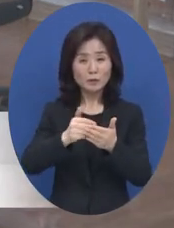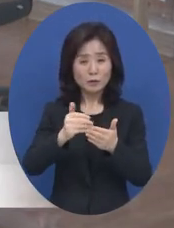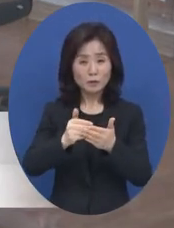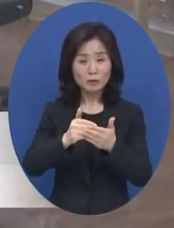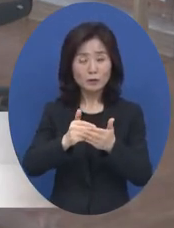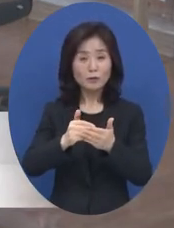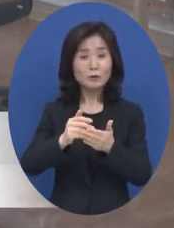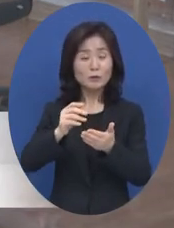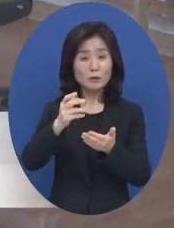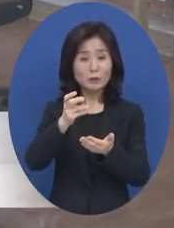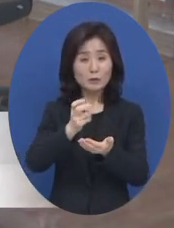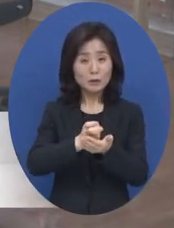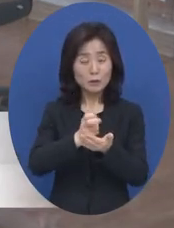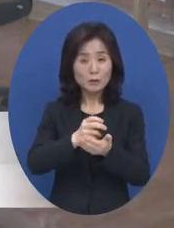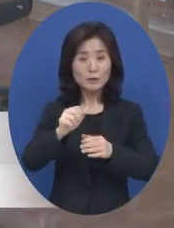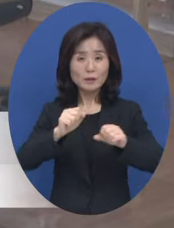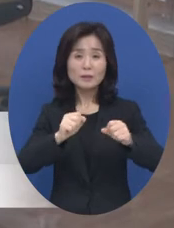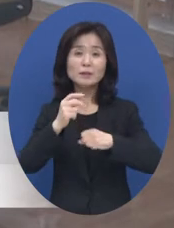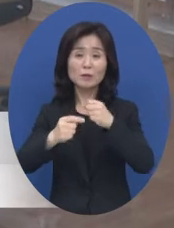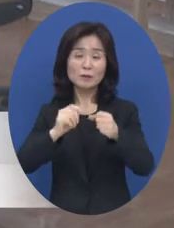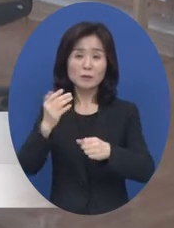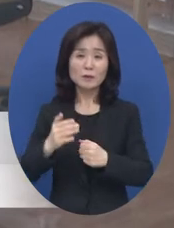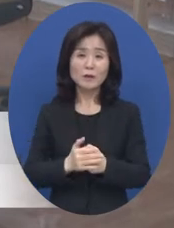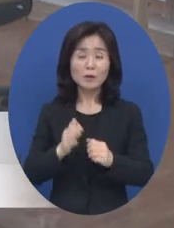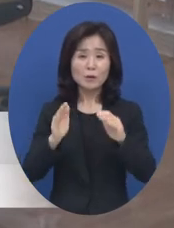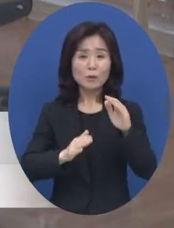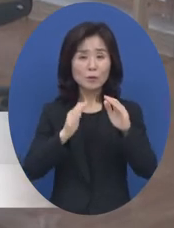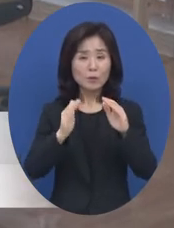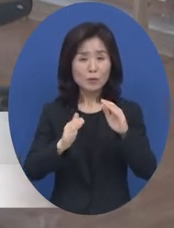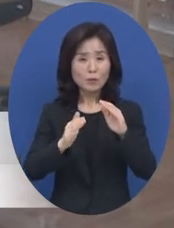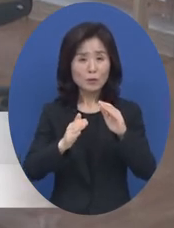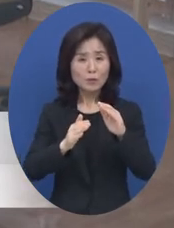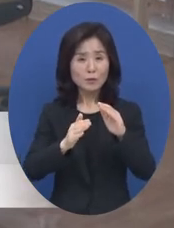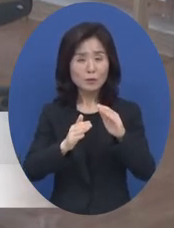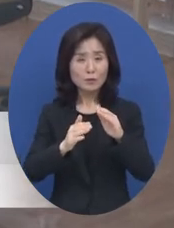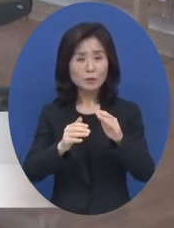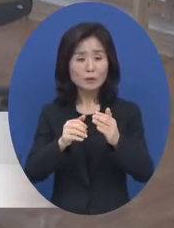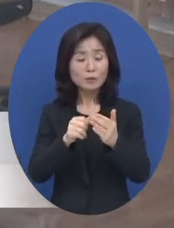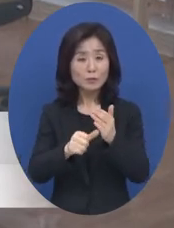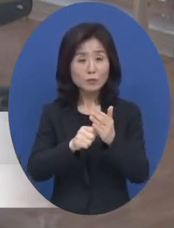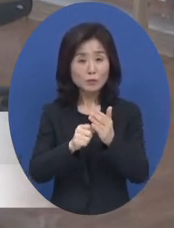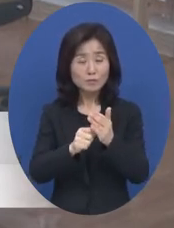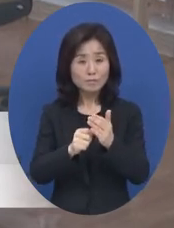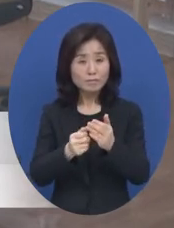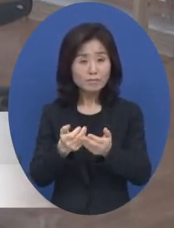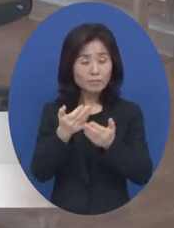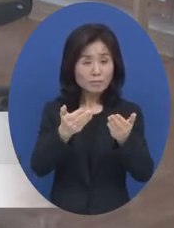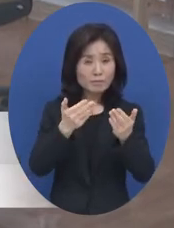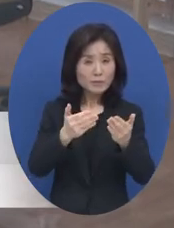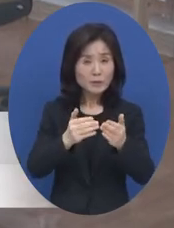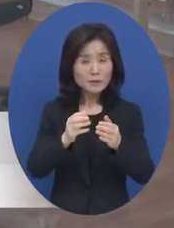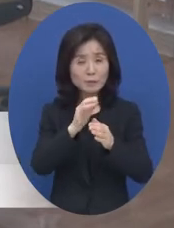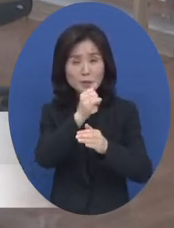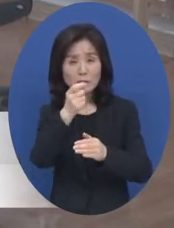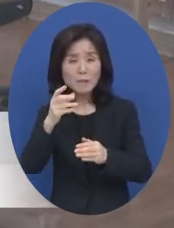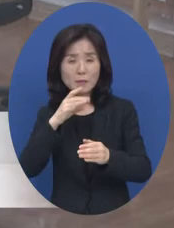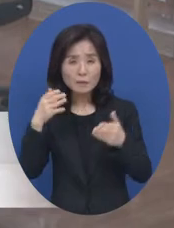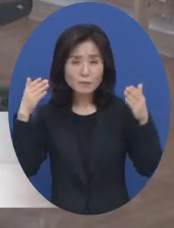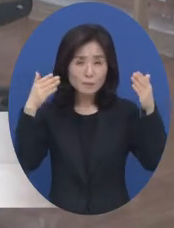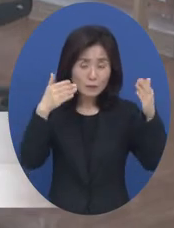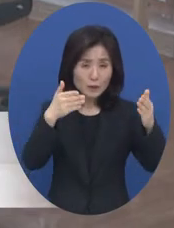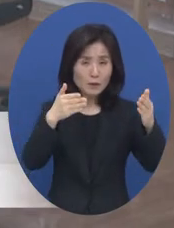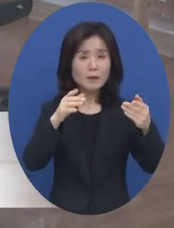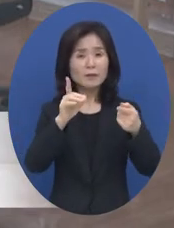데요 공공 조형물 출품 작가 편중 현상이 개선되는 등 성과를 거두고 있습니다 구형 3 기자가 현장